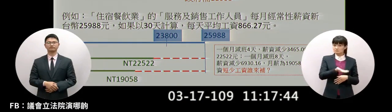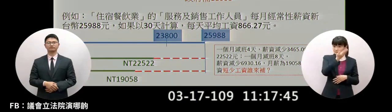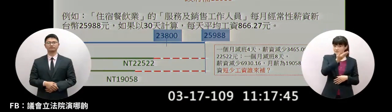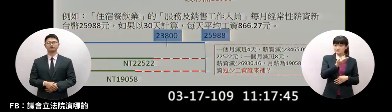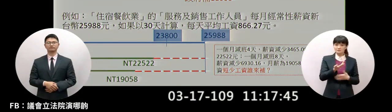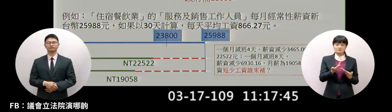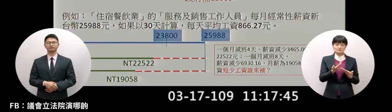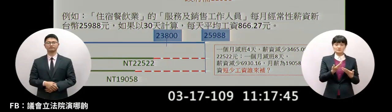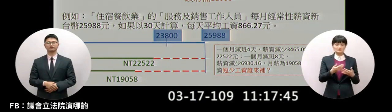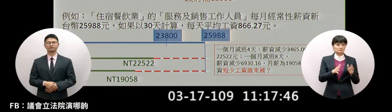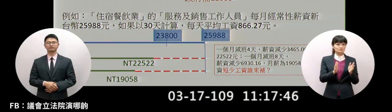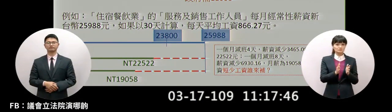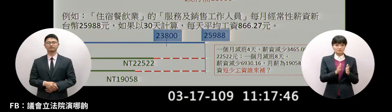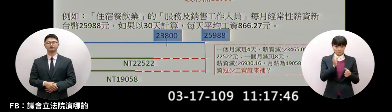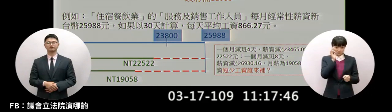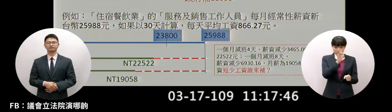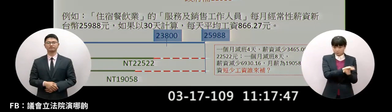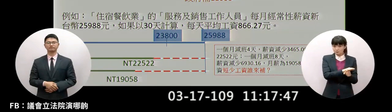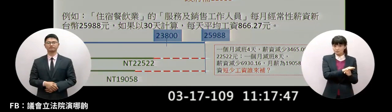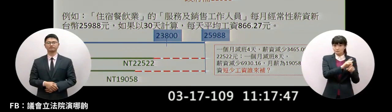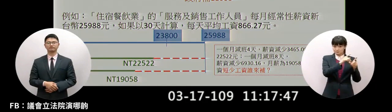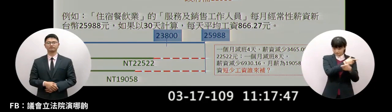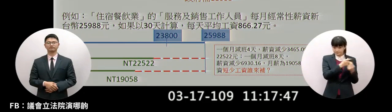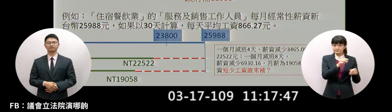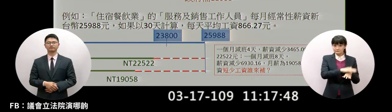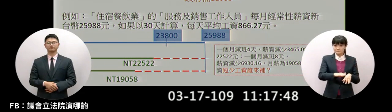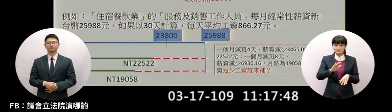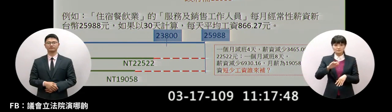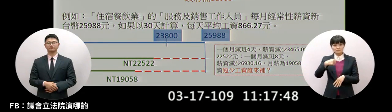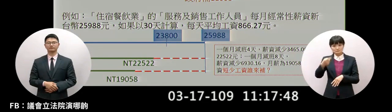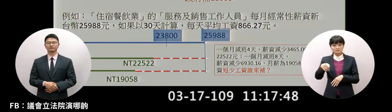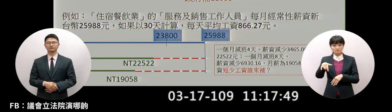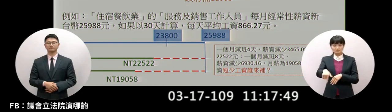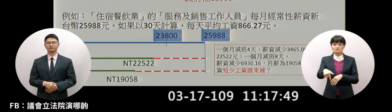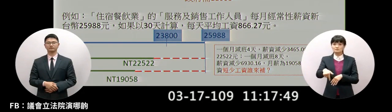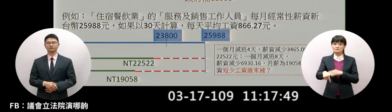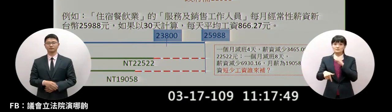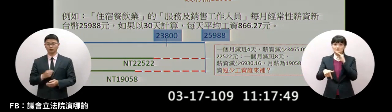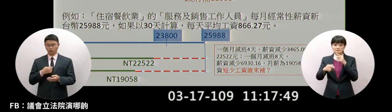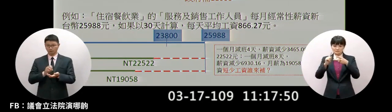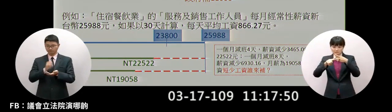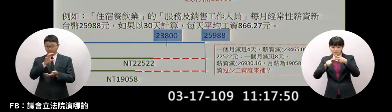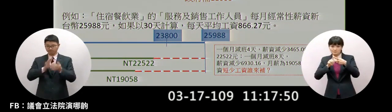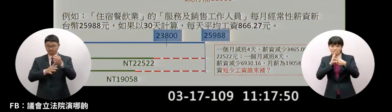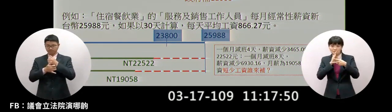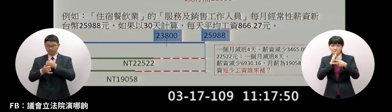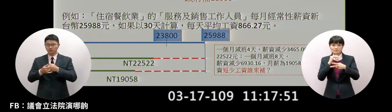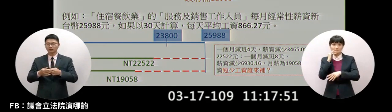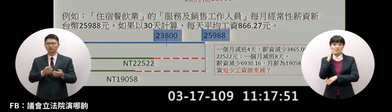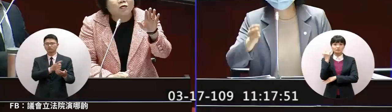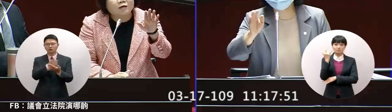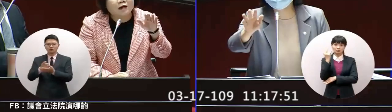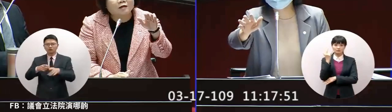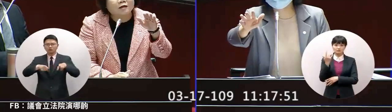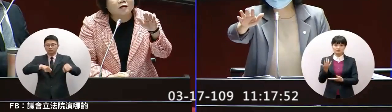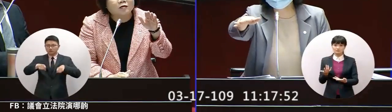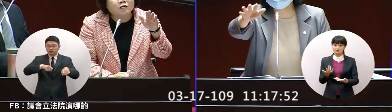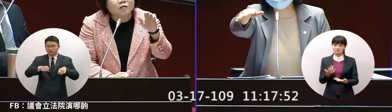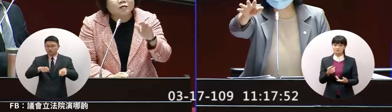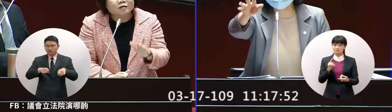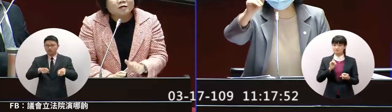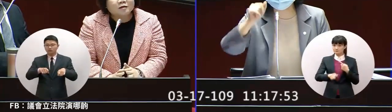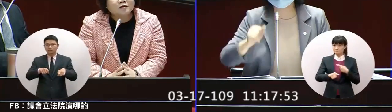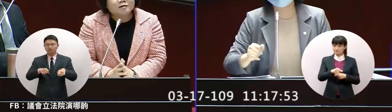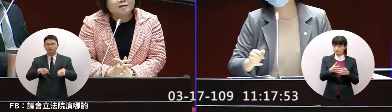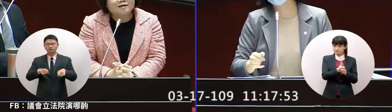额，你叫下面的人，你说要以工代赈， 对，因为报告委员哦，因为每个计划他当然有。 保定，我